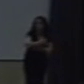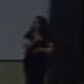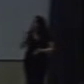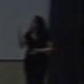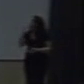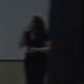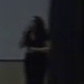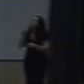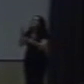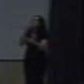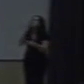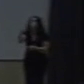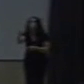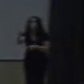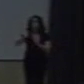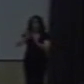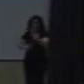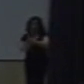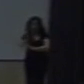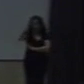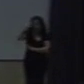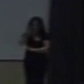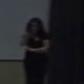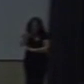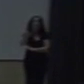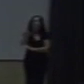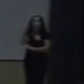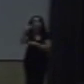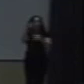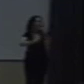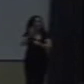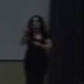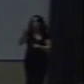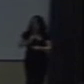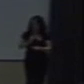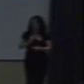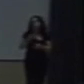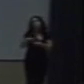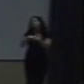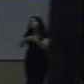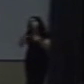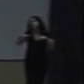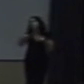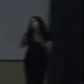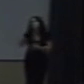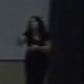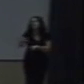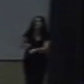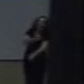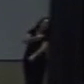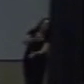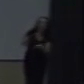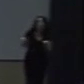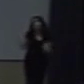fossis nord-americana... Aquest noi et semblaria el mateix. El que he fet abans... Perdó, perquè la broma del despullet no, era una broma exageració. No, no, dir, a